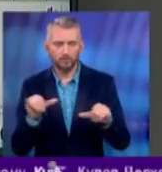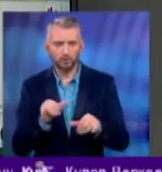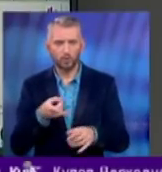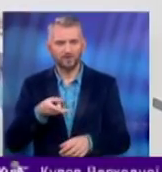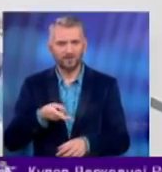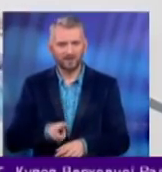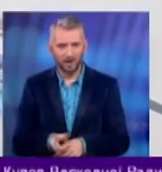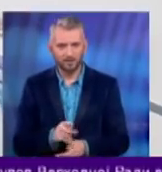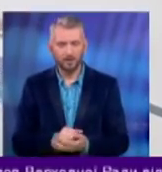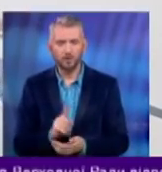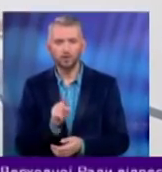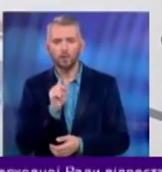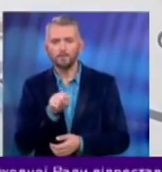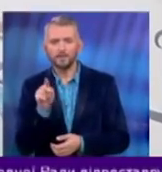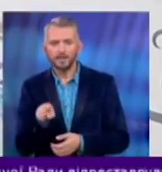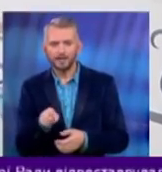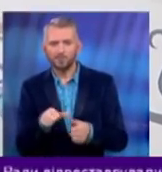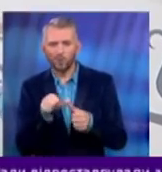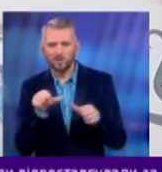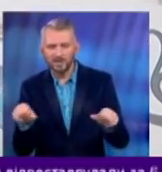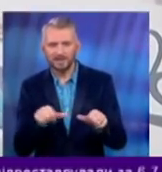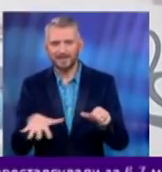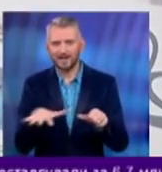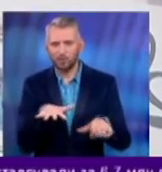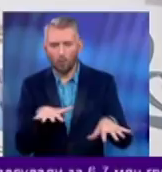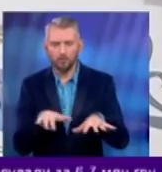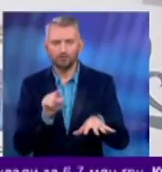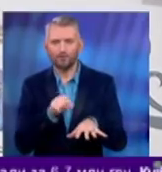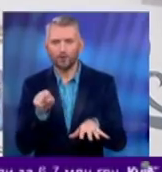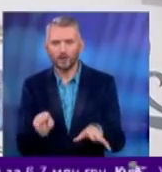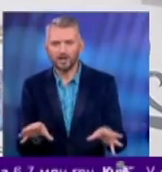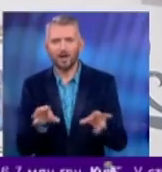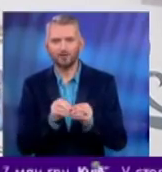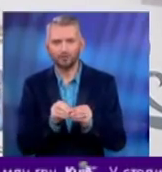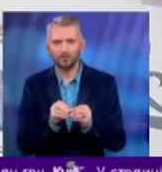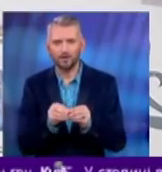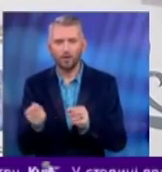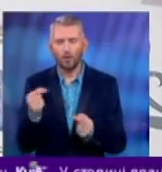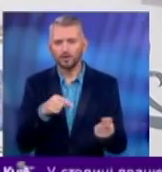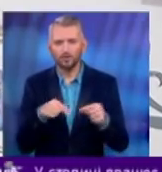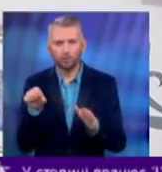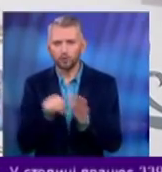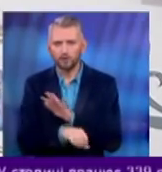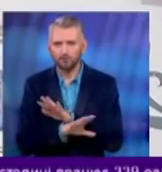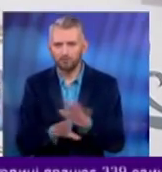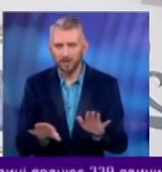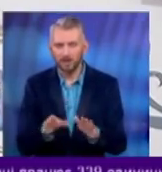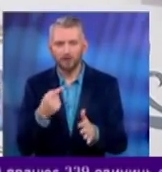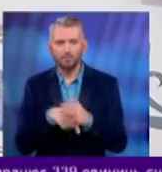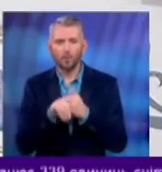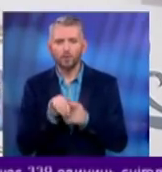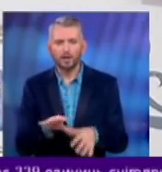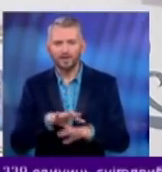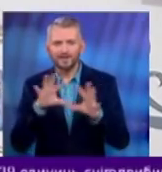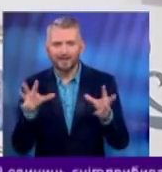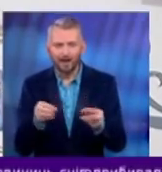двійнят. Щоб їм розділити територію, аби вони разом один одного не вбили, бо в них загальний